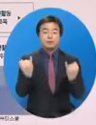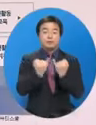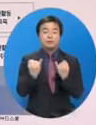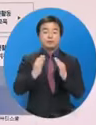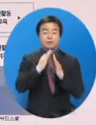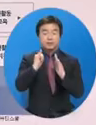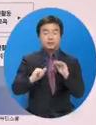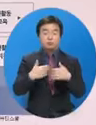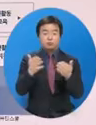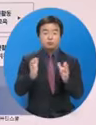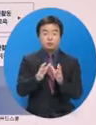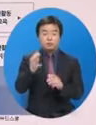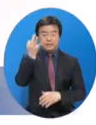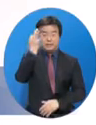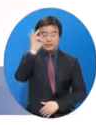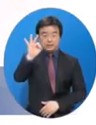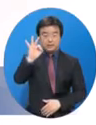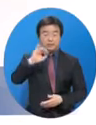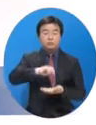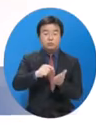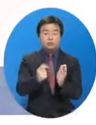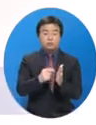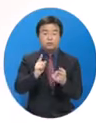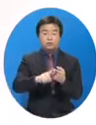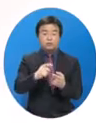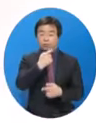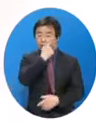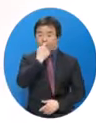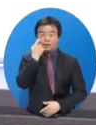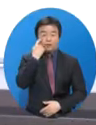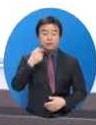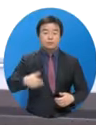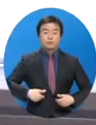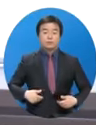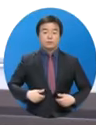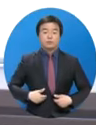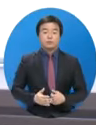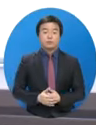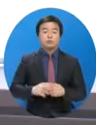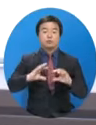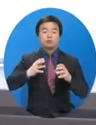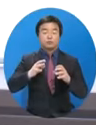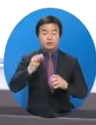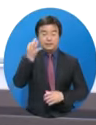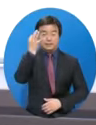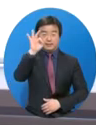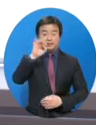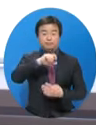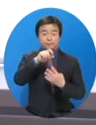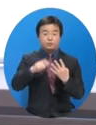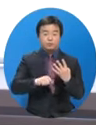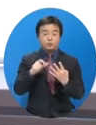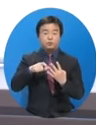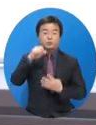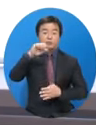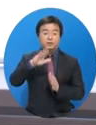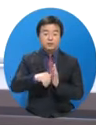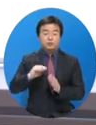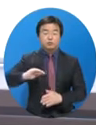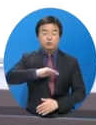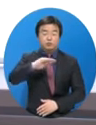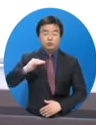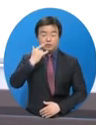여성가족부 등의 인증 여부를 확인하는 것도 도움이 됩니다. 국가 인증 프로그램을 선택했을 때는